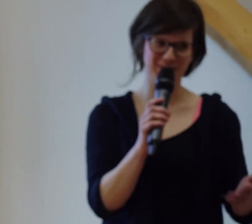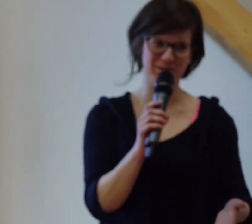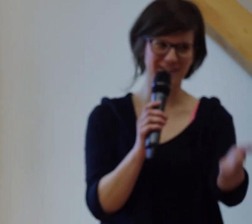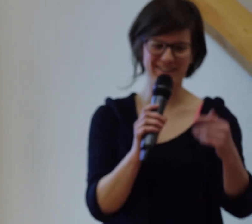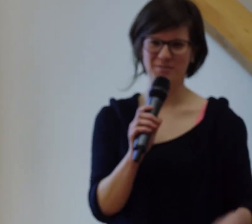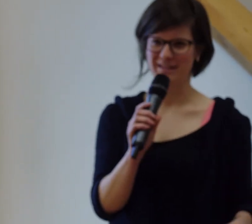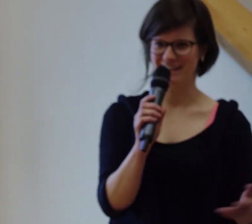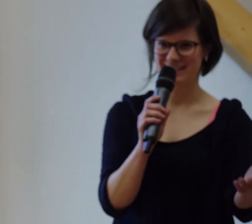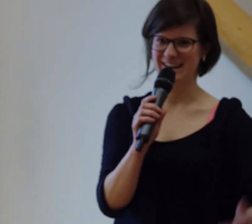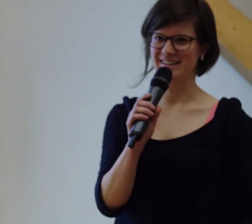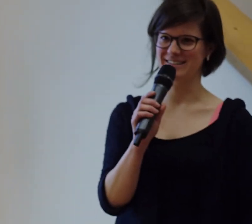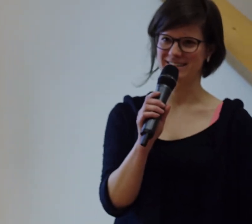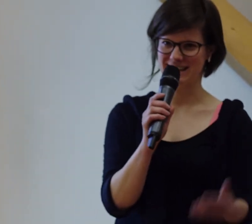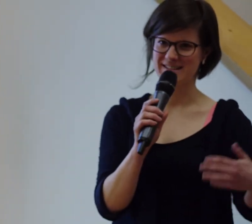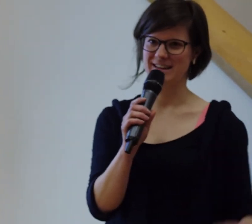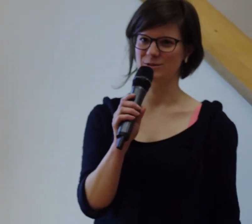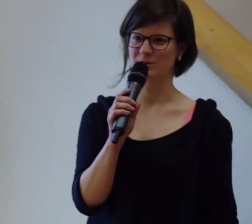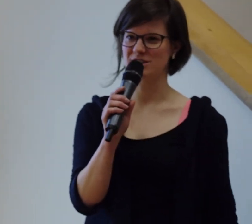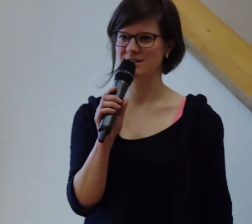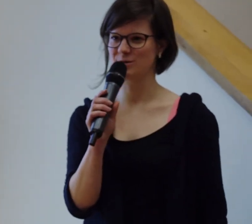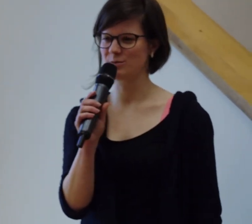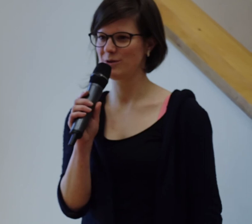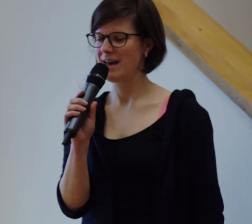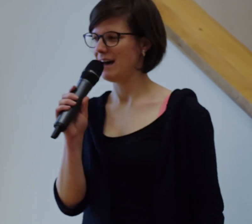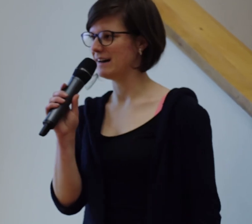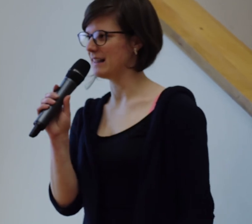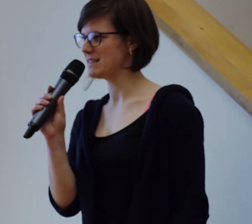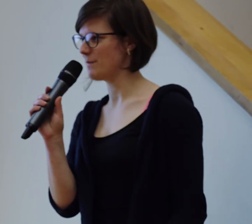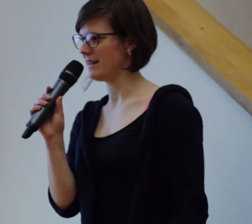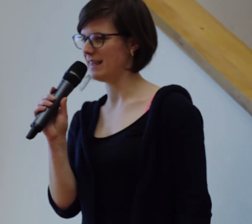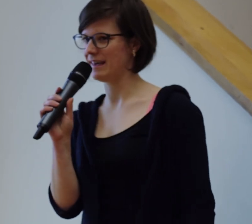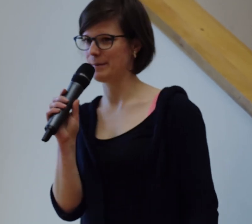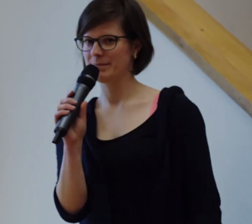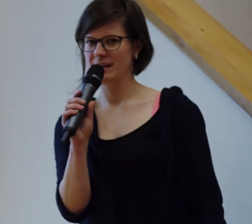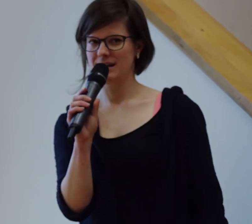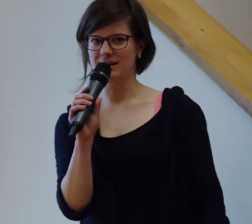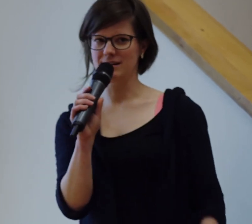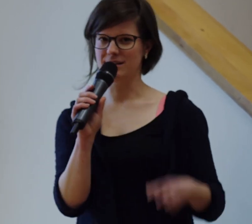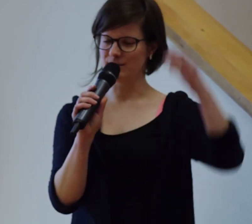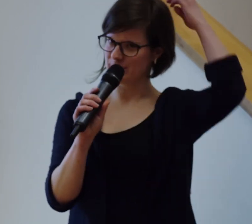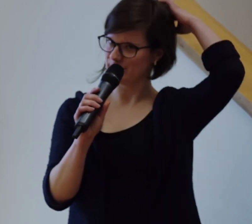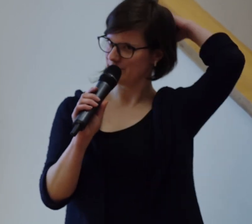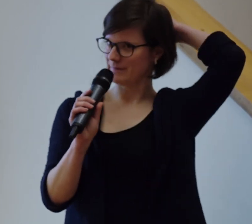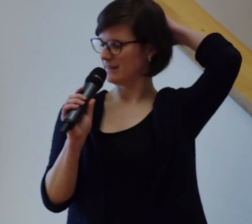jedna kolegyně byla, která se tady tlumočila celou dobu. Nicméně,